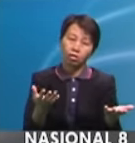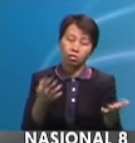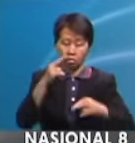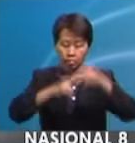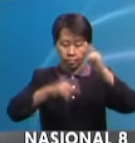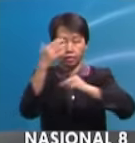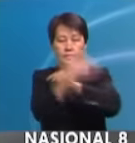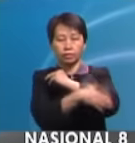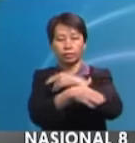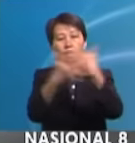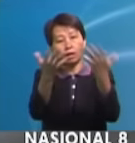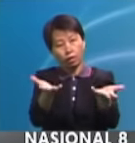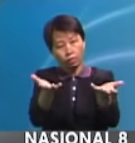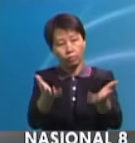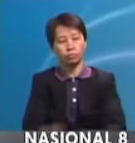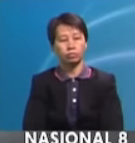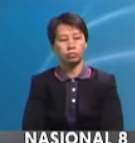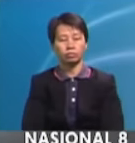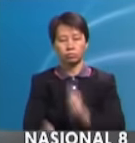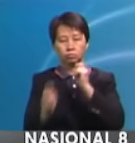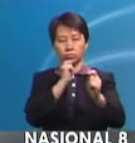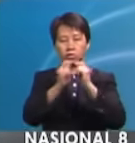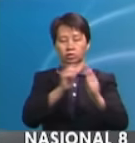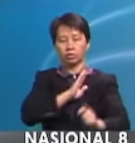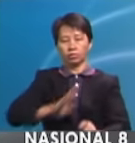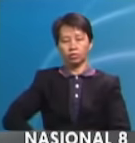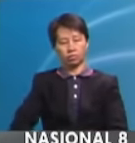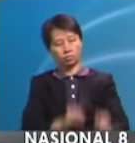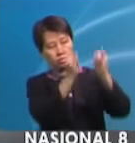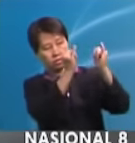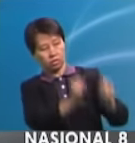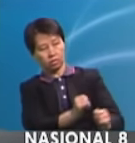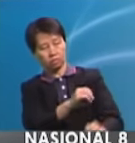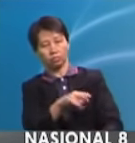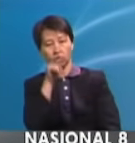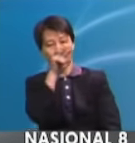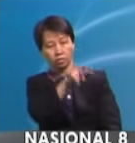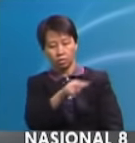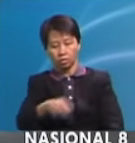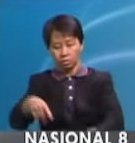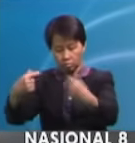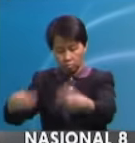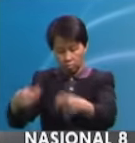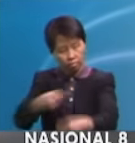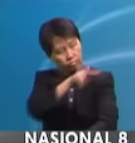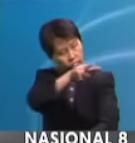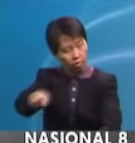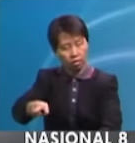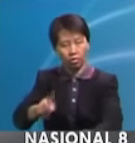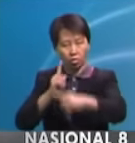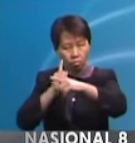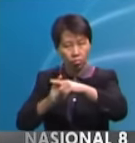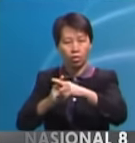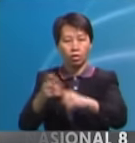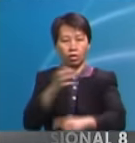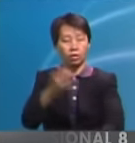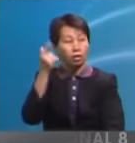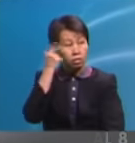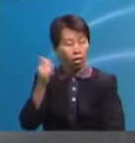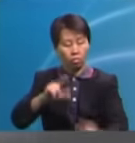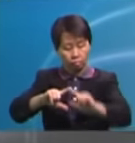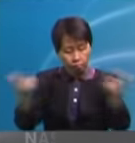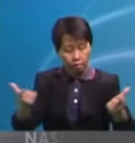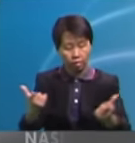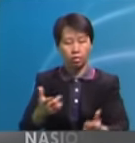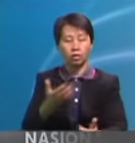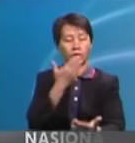negara kita titah Baginda individu terbabit seharusnya melihat perlawanan bola sepak daripada sudut positif dan tahu membezakan